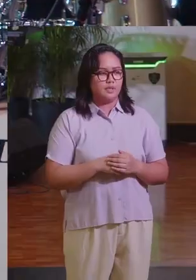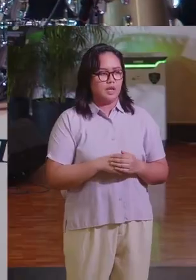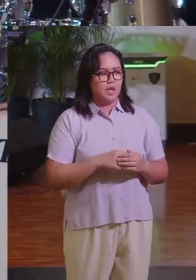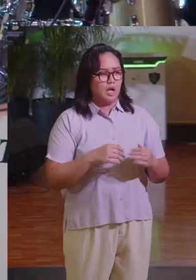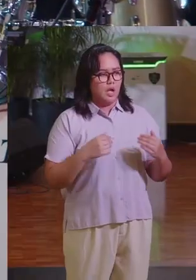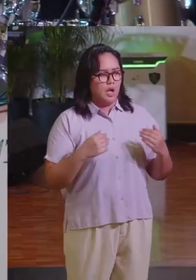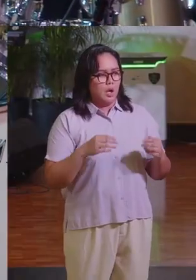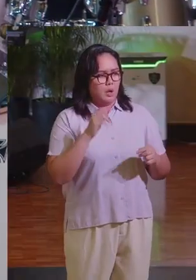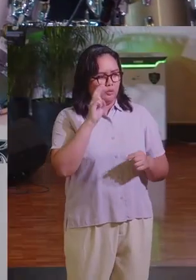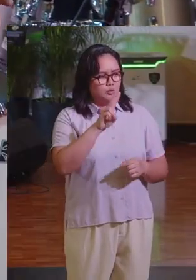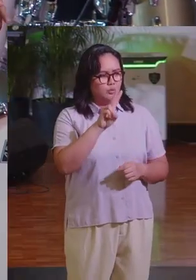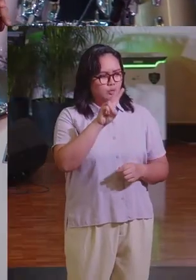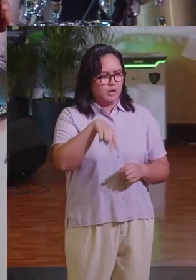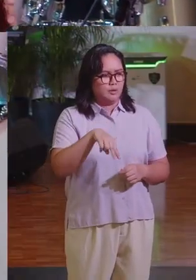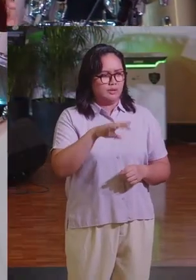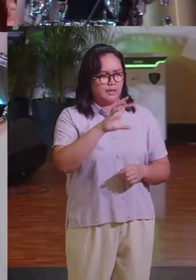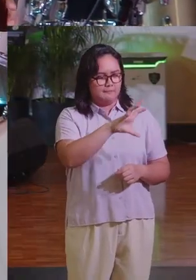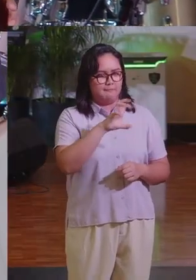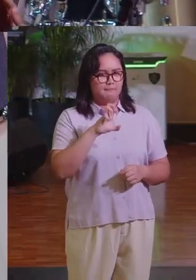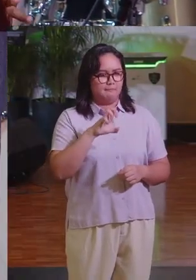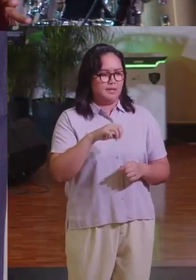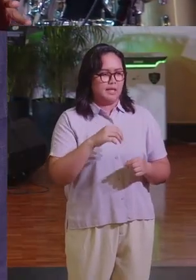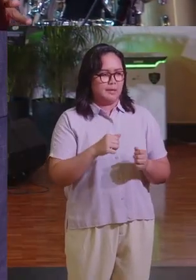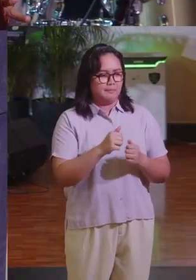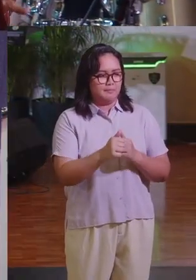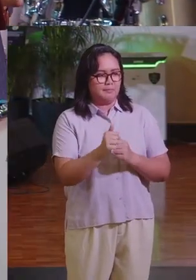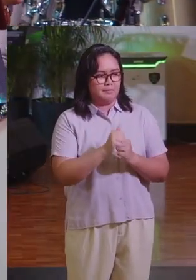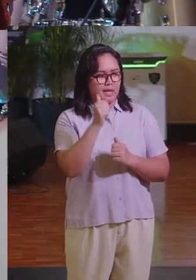2,500 miles ang layo.